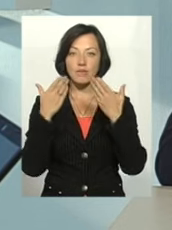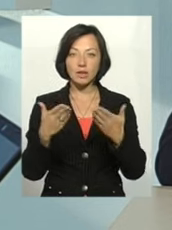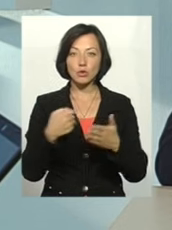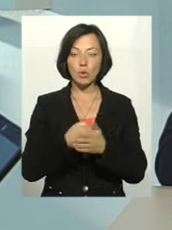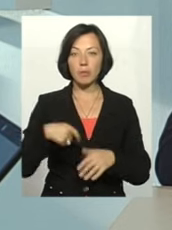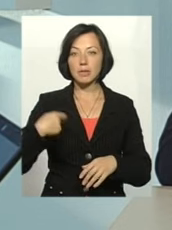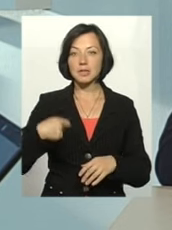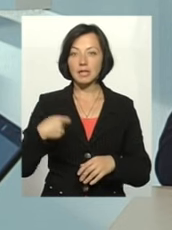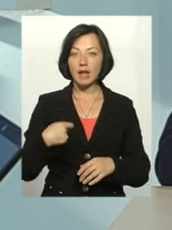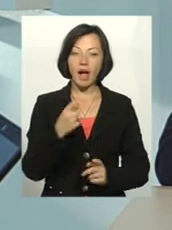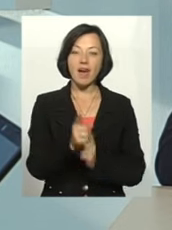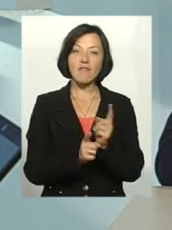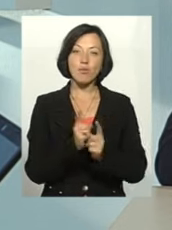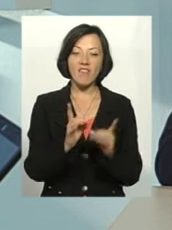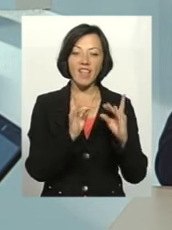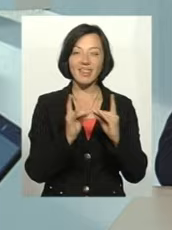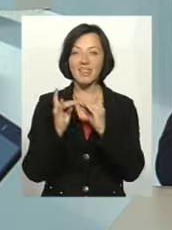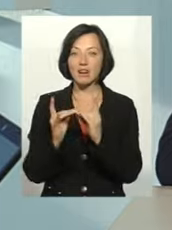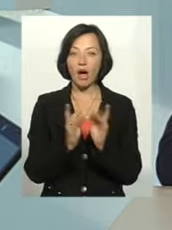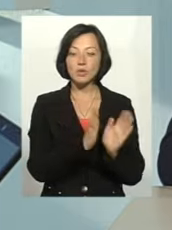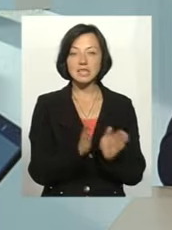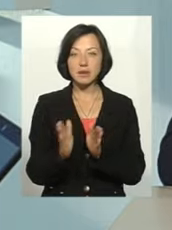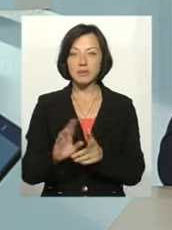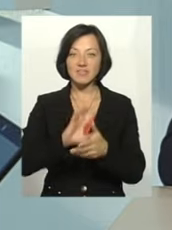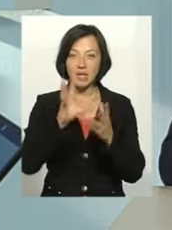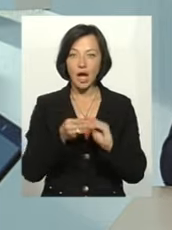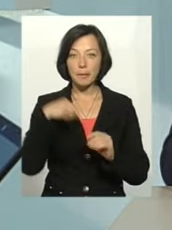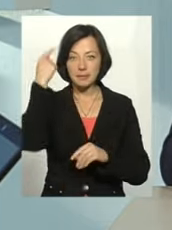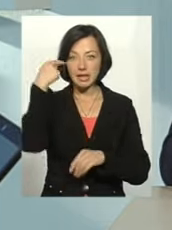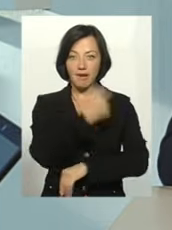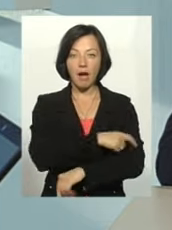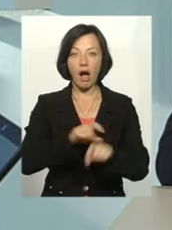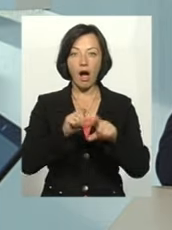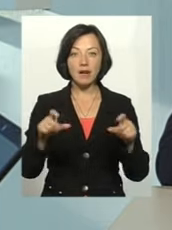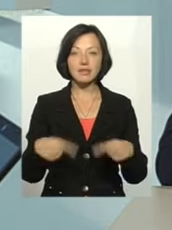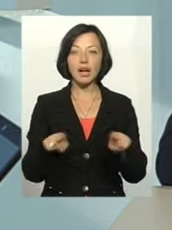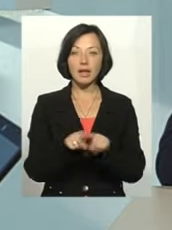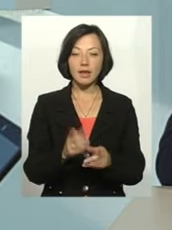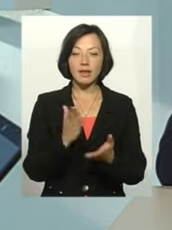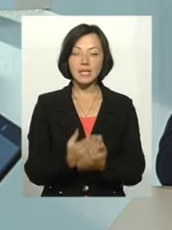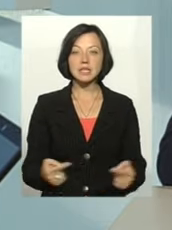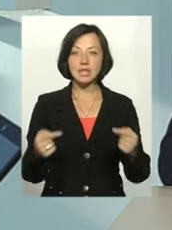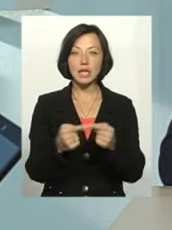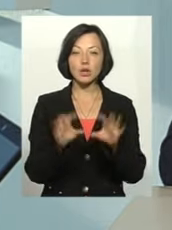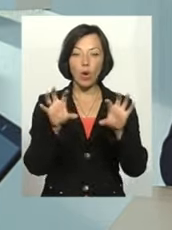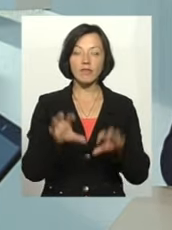реформування інтернатної системи і взагалі психлікарень як таких, які є згідно конвенції